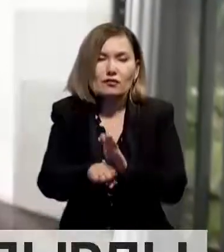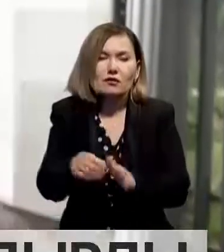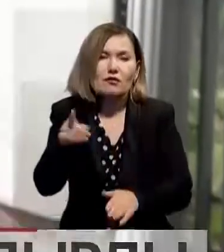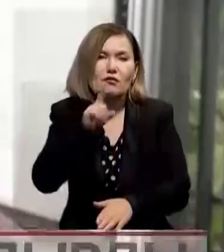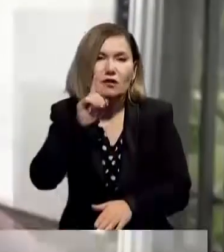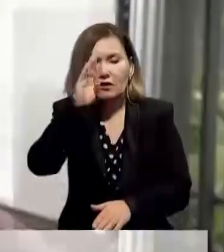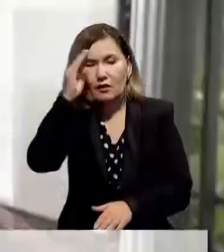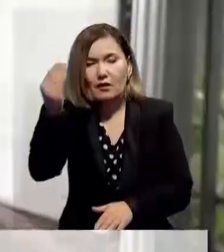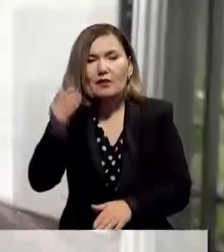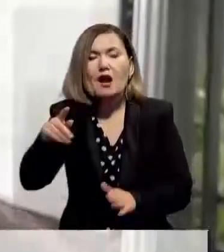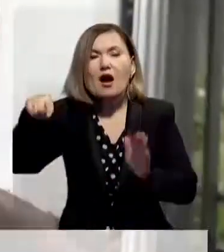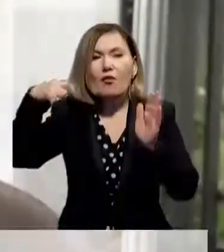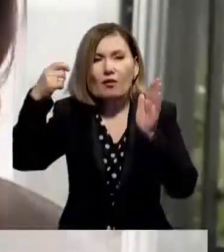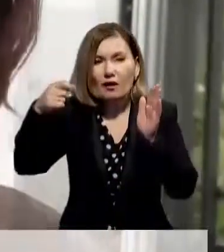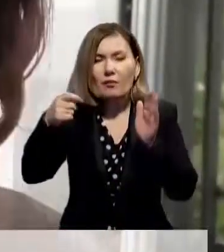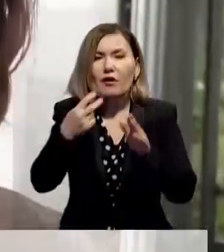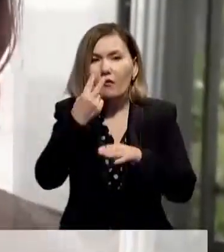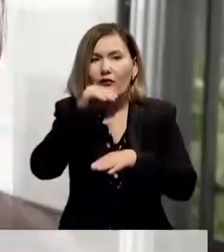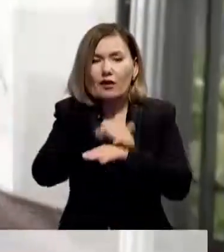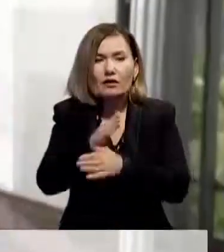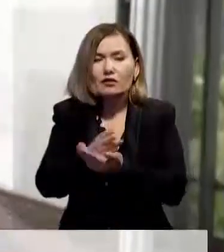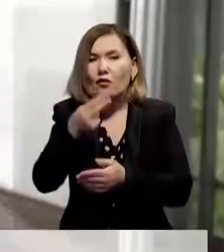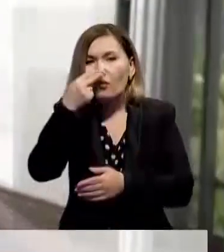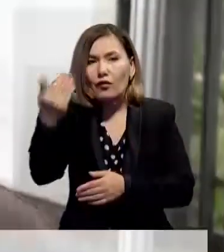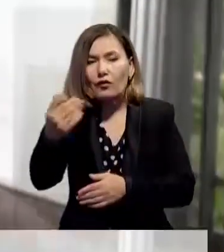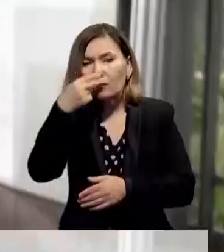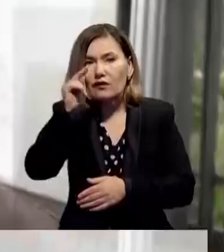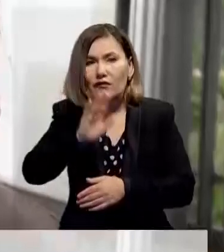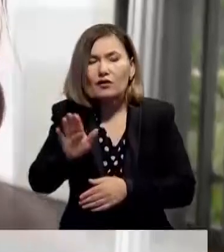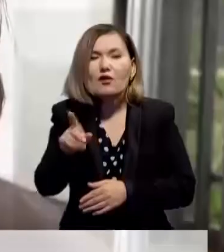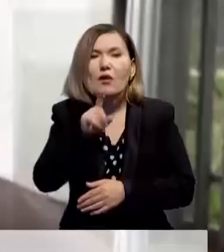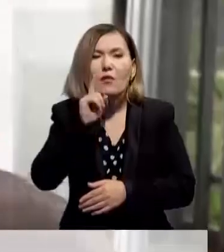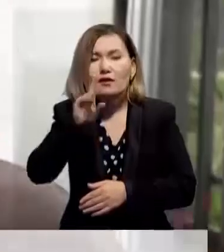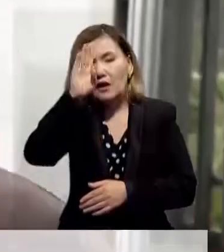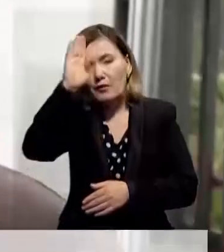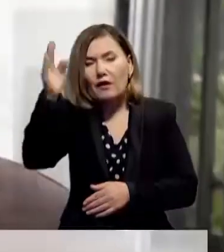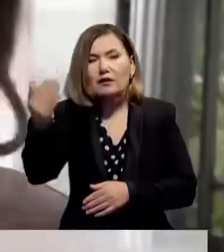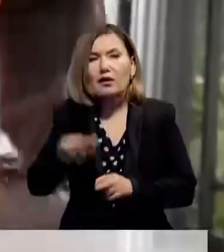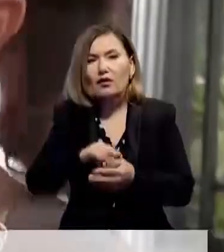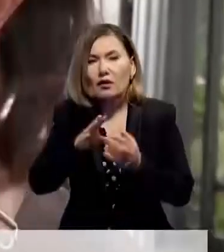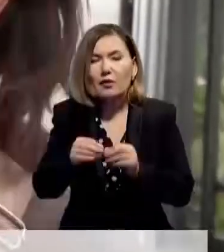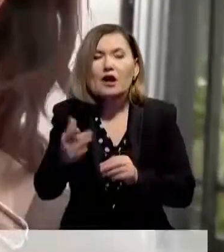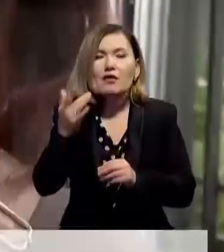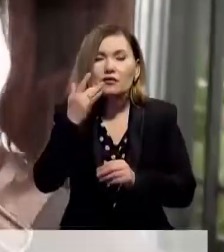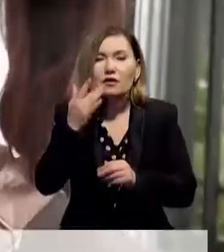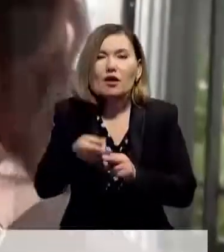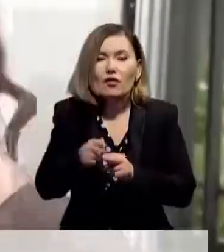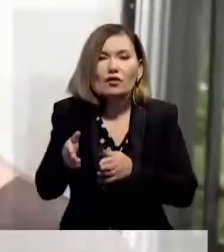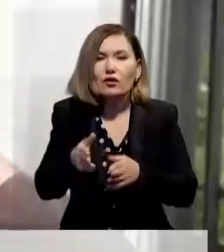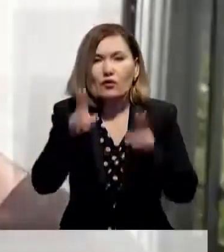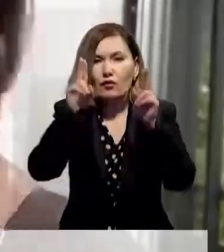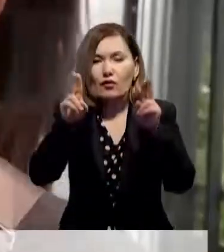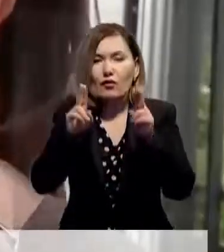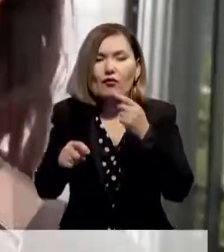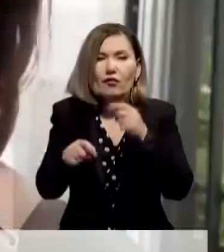Нахелдің кінәсіздігін бейне камералар анық көрсетіп тұр. Егер осы камералар болмағанда, ол бұған дейінде ереже бұзып полицияға ұсталған